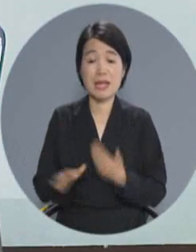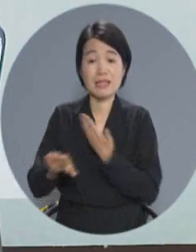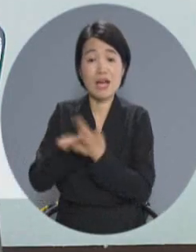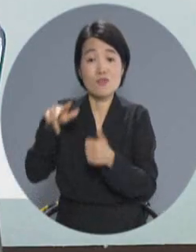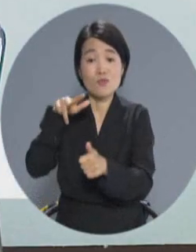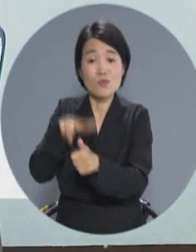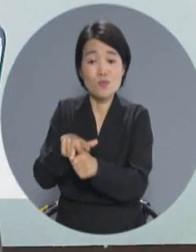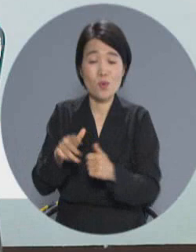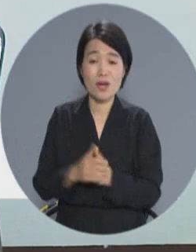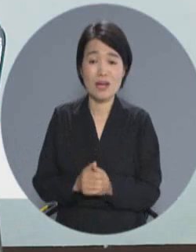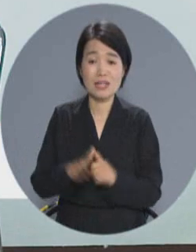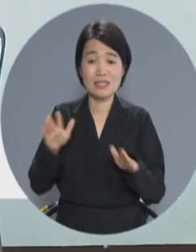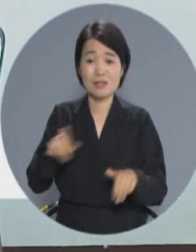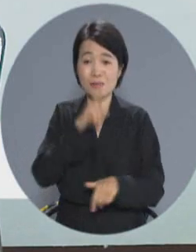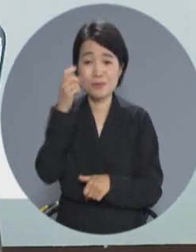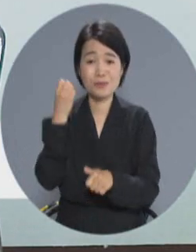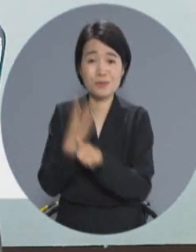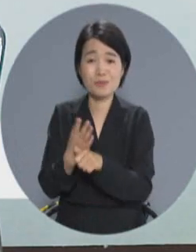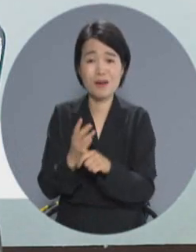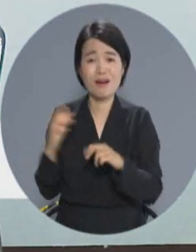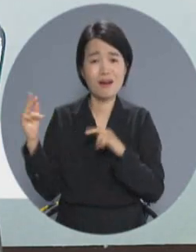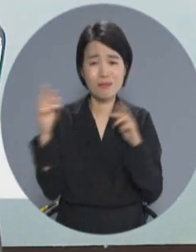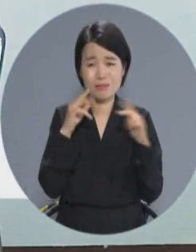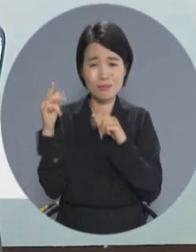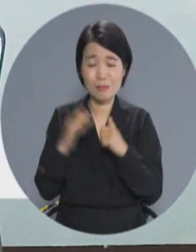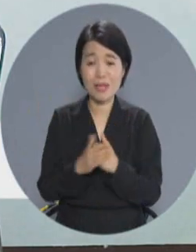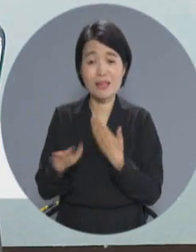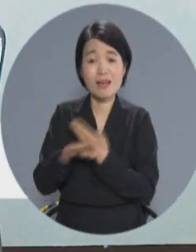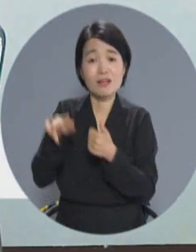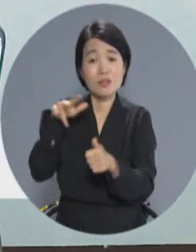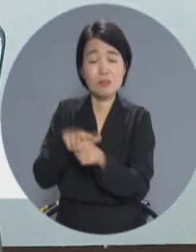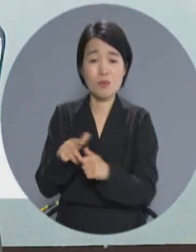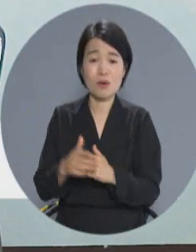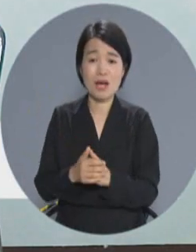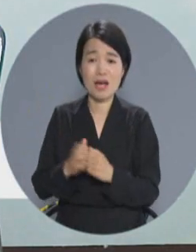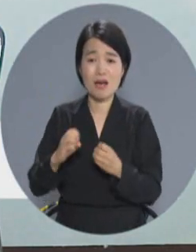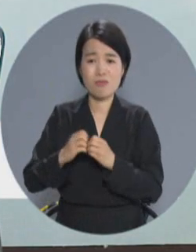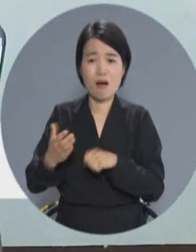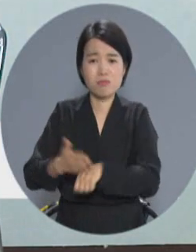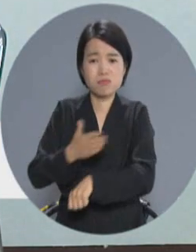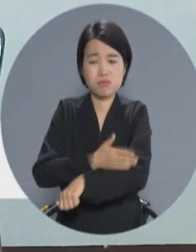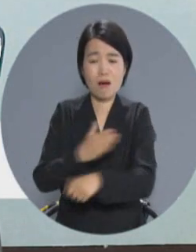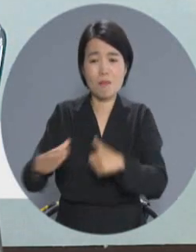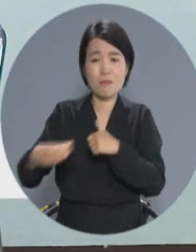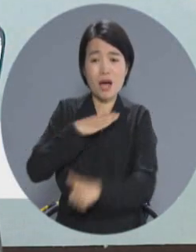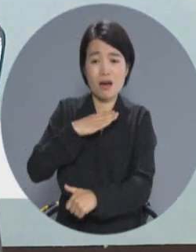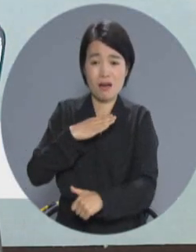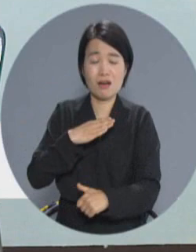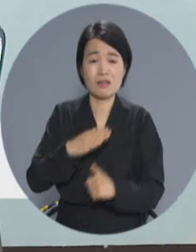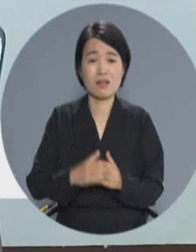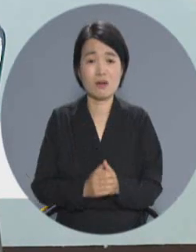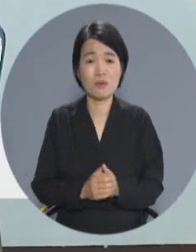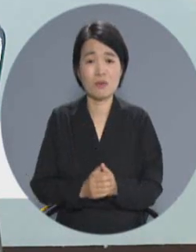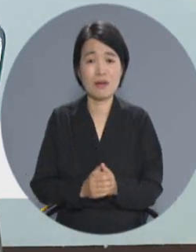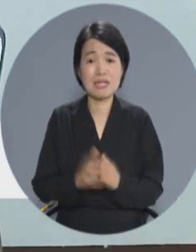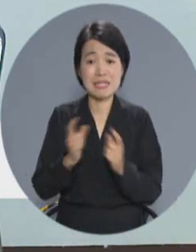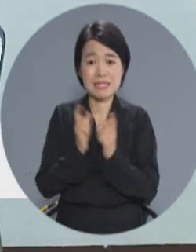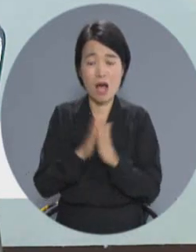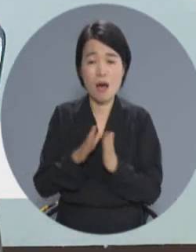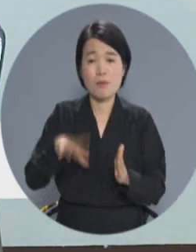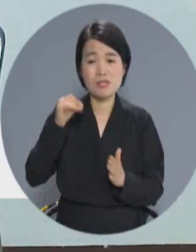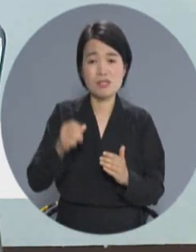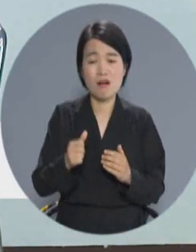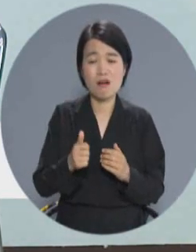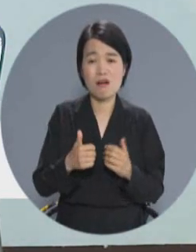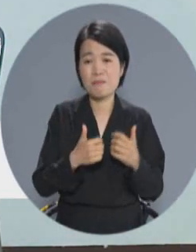와 지금 고소고발 공방을 벌이고 있습니다 상대 후보가 과장된 애가 기부 왜 나서고 있다 그래서 직접 먼저 공격을